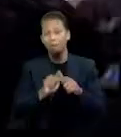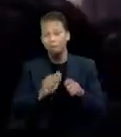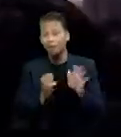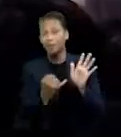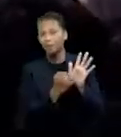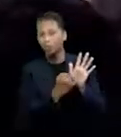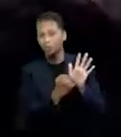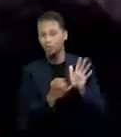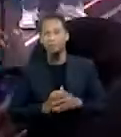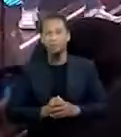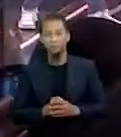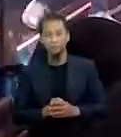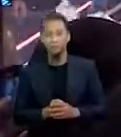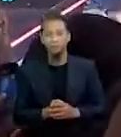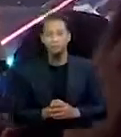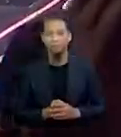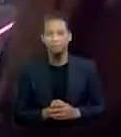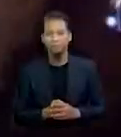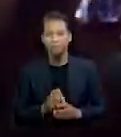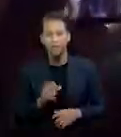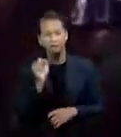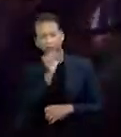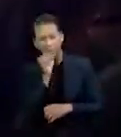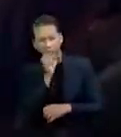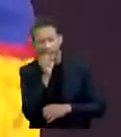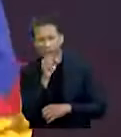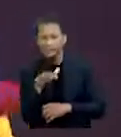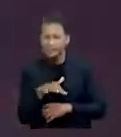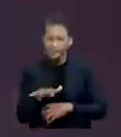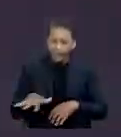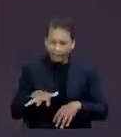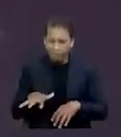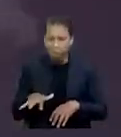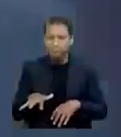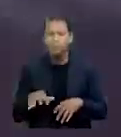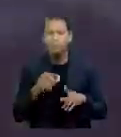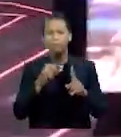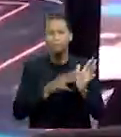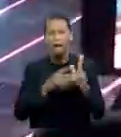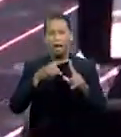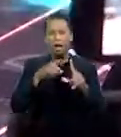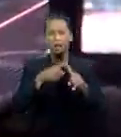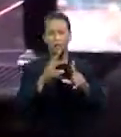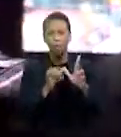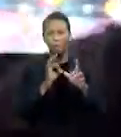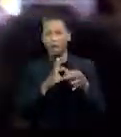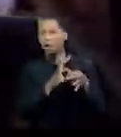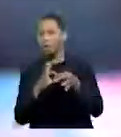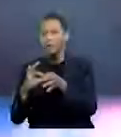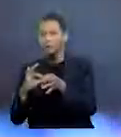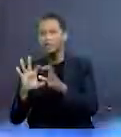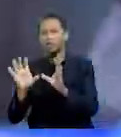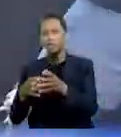Penampilan rapper Malik Kundang berkolaborasi dengan rock band legendaris Slang menjadi salah satu yang ditunggu. Kolaborasi ini